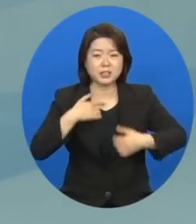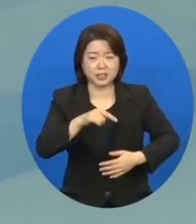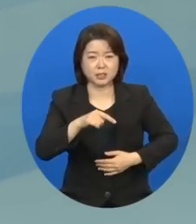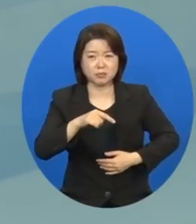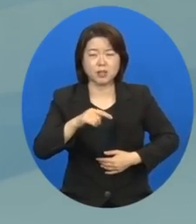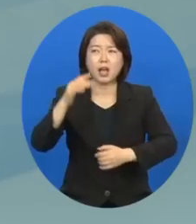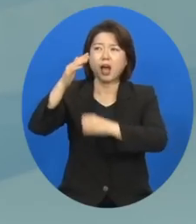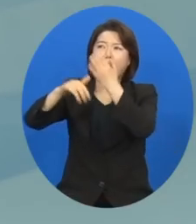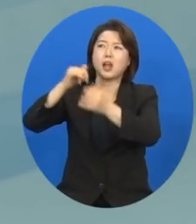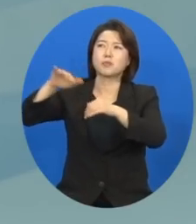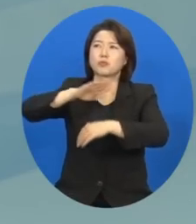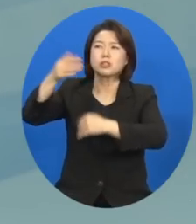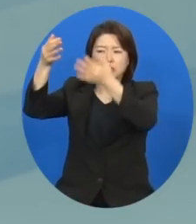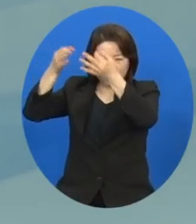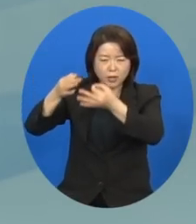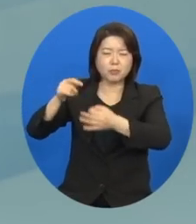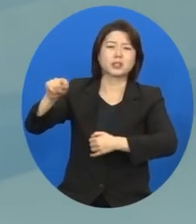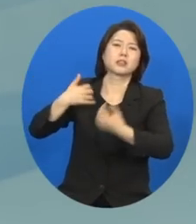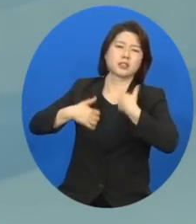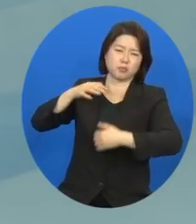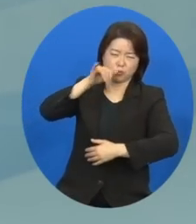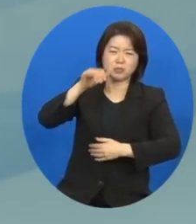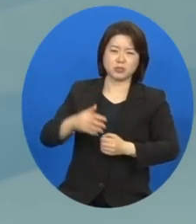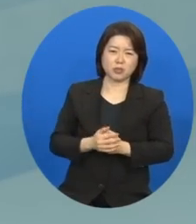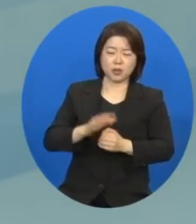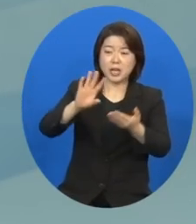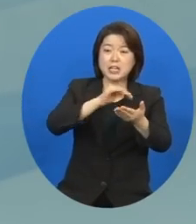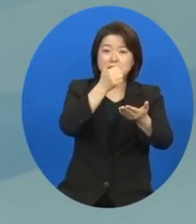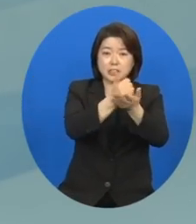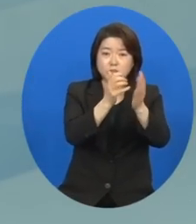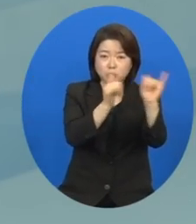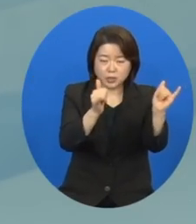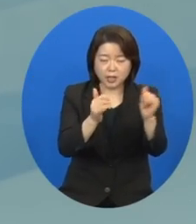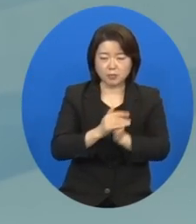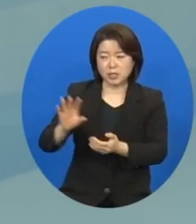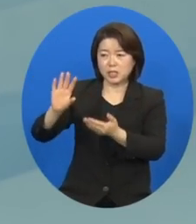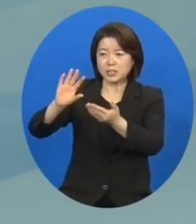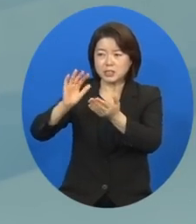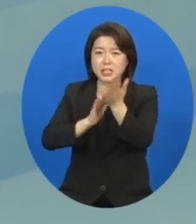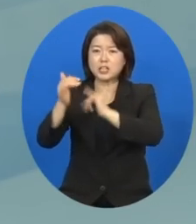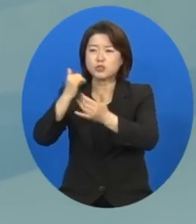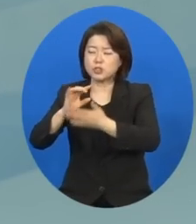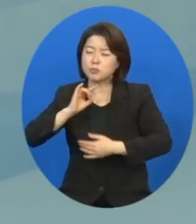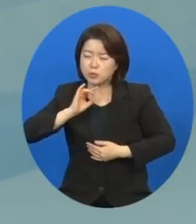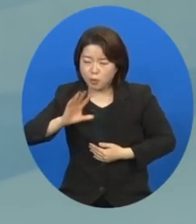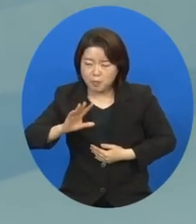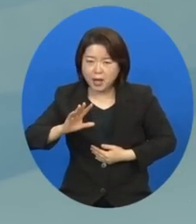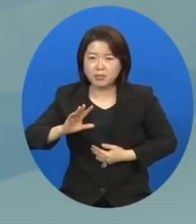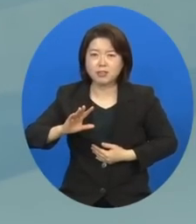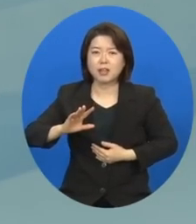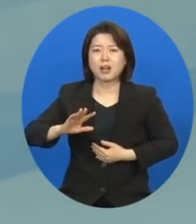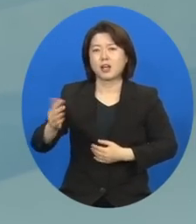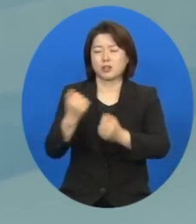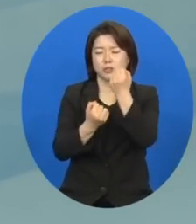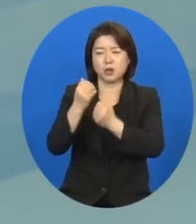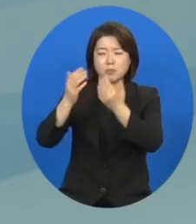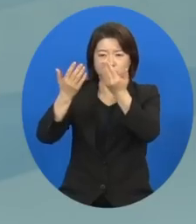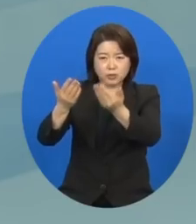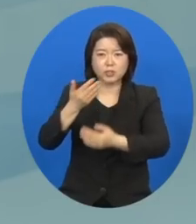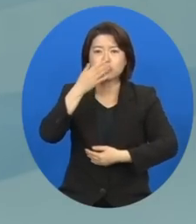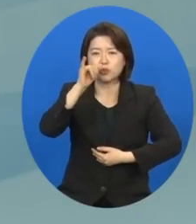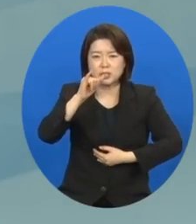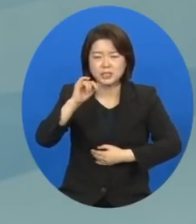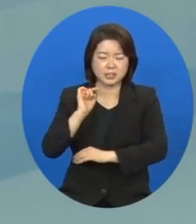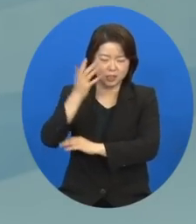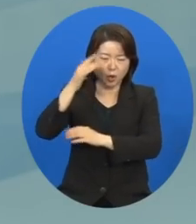때 그 기쁨이 있다는 거예요. 또한 그리스도인, 그리스도로만 설명될 수 있는 사람이라는 영광스러운 이름을 주셨습니다. 하나님,